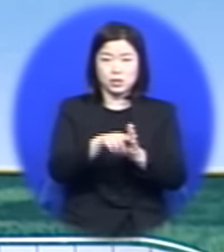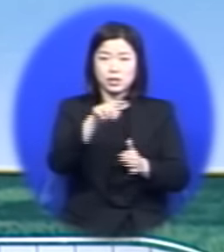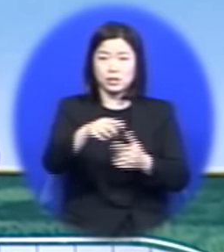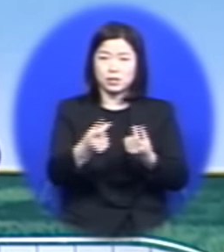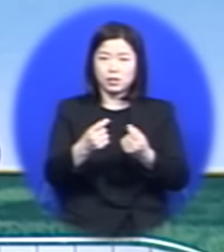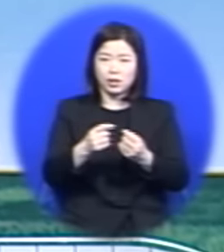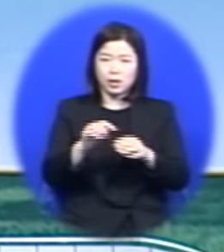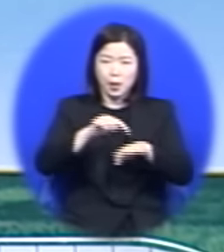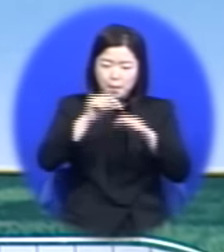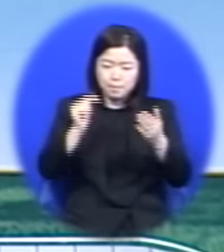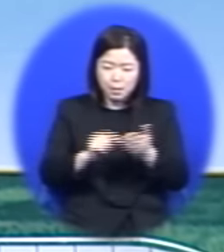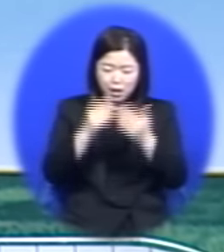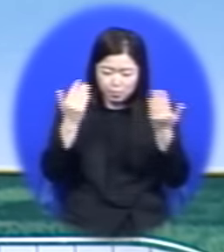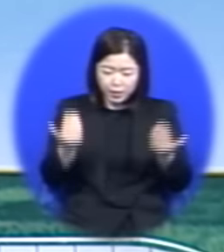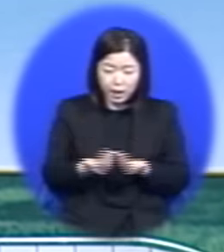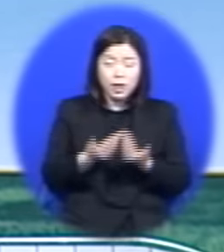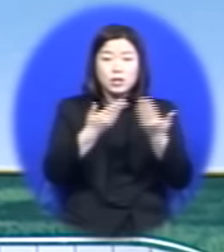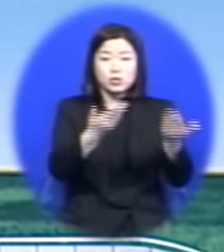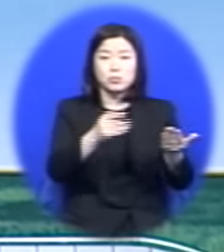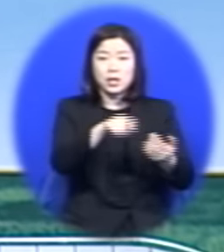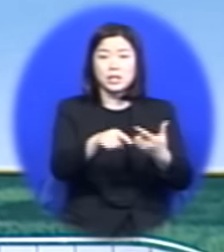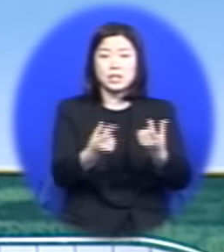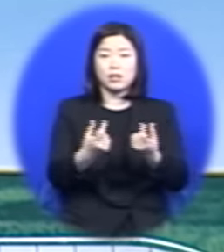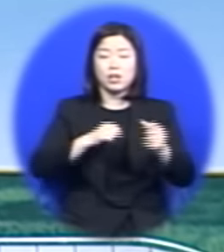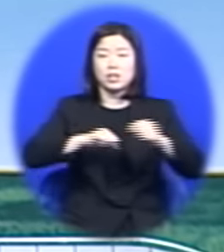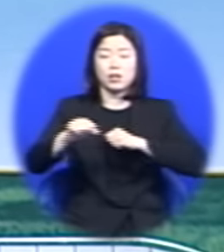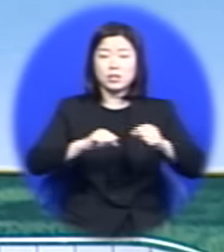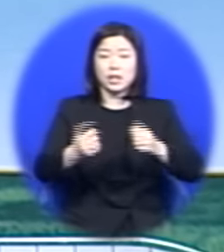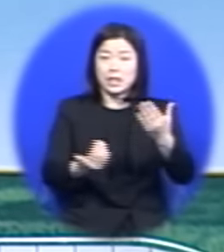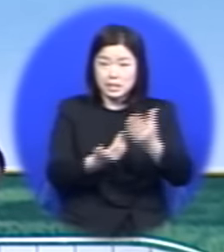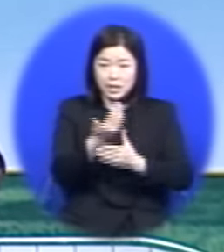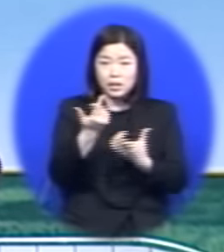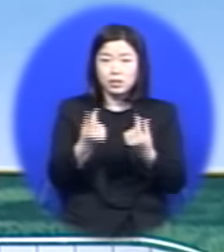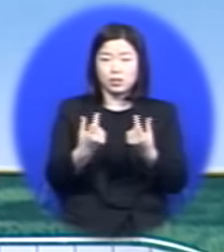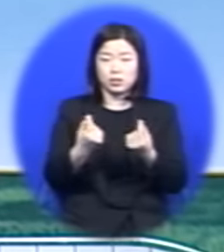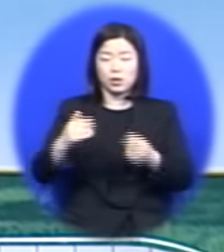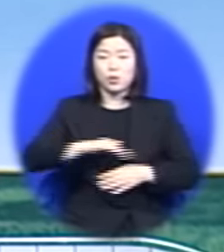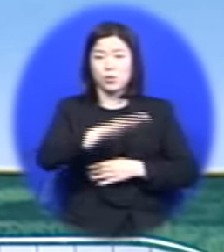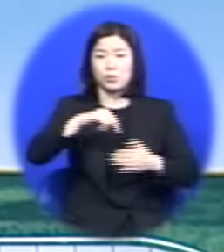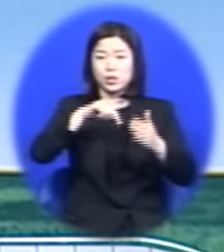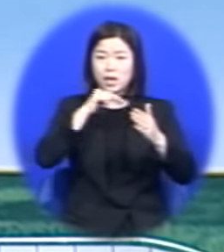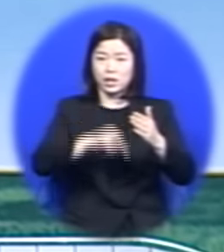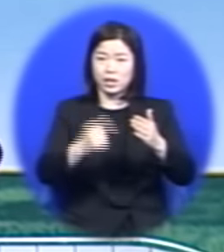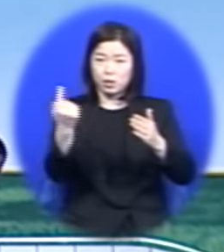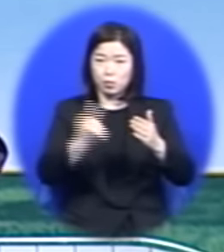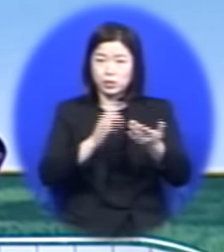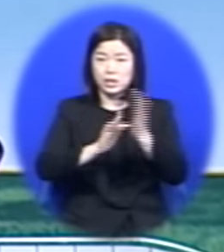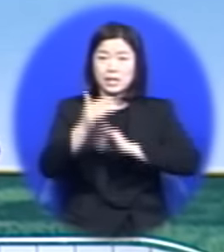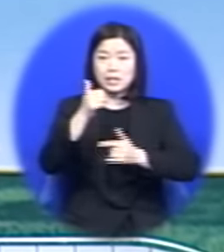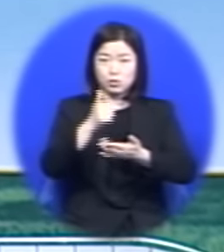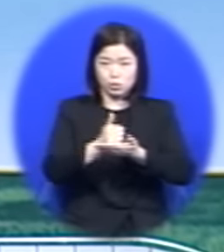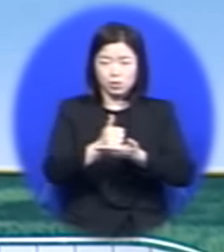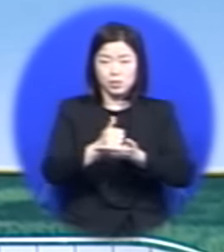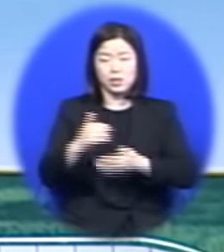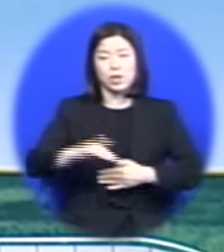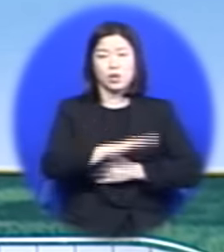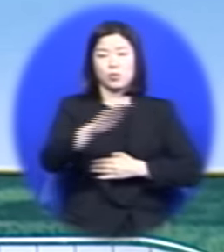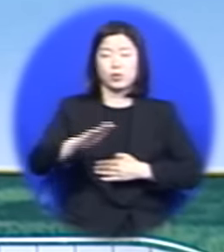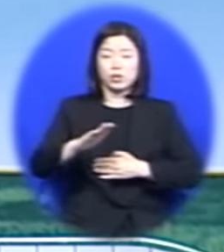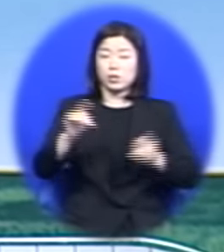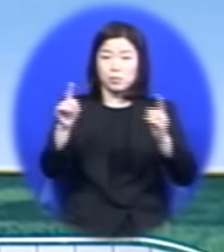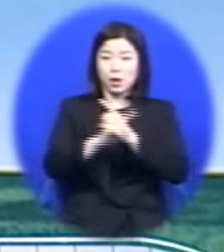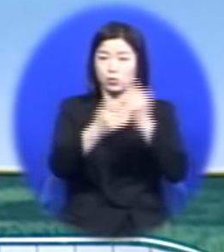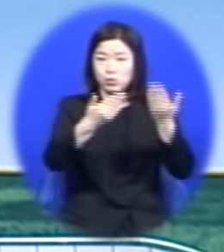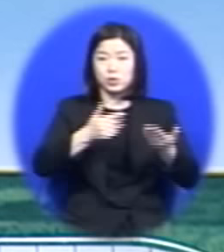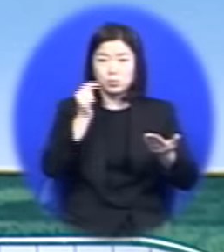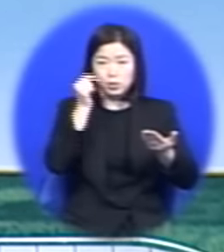그렇게 전심을 다하면 이런 역사가 일어나듯이 우리 안에 오신 예수님이 우리를 못 바꾸시겠어요?